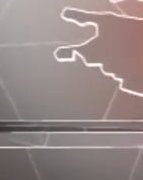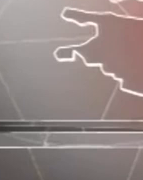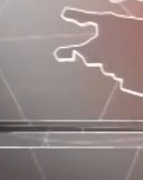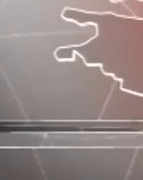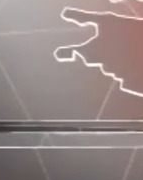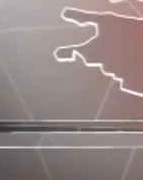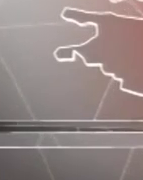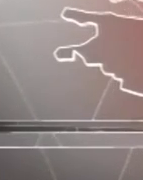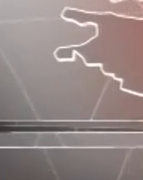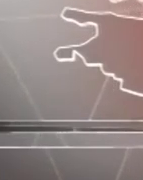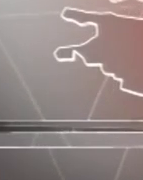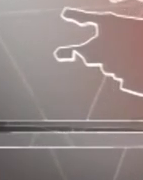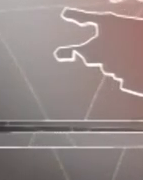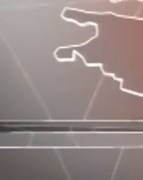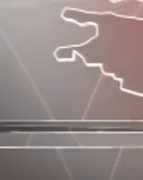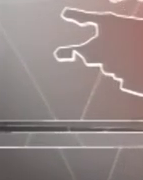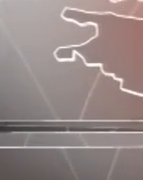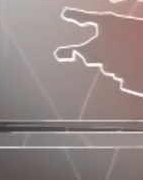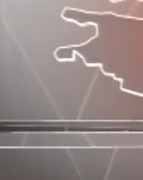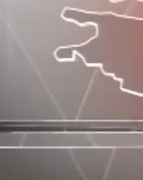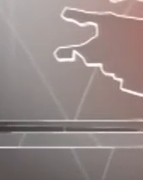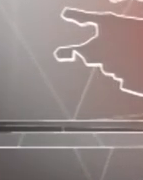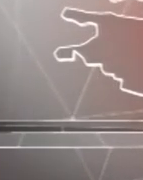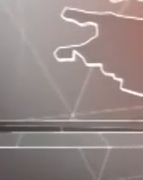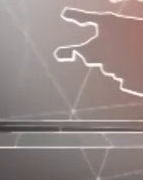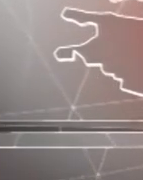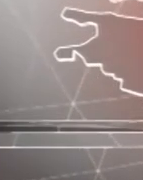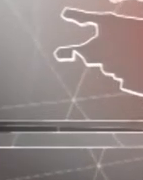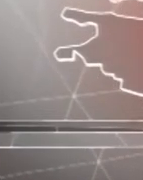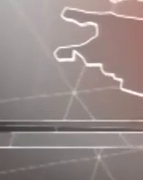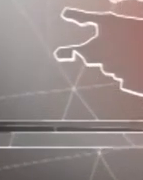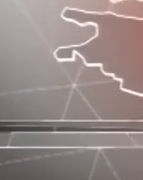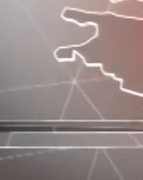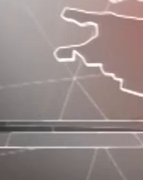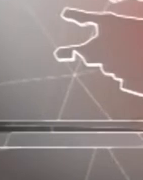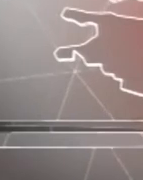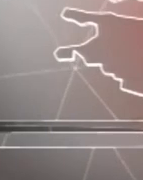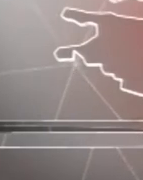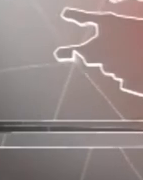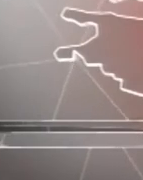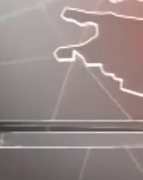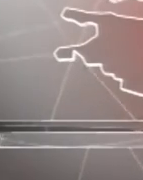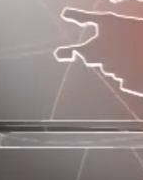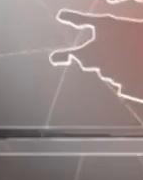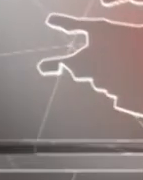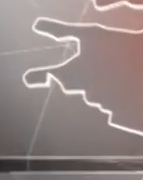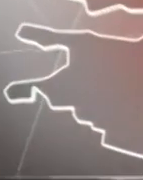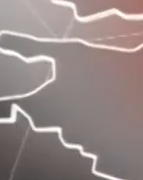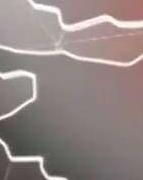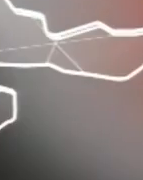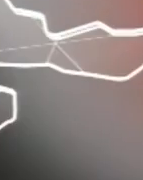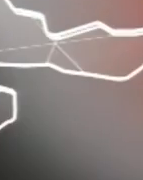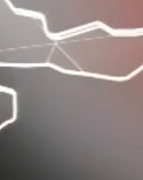секунду. Температура повітря по області вночі від 1 до 3 градусів тепла, вдень плюс 2, плюс 11.